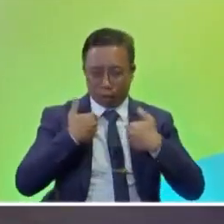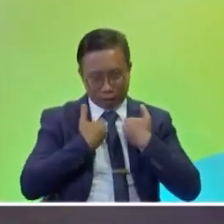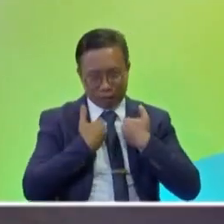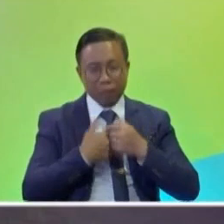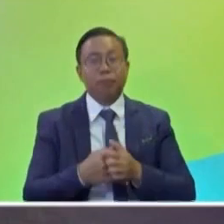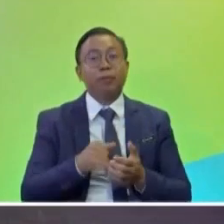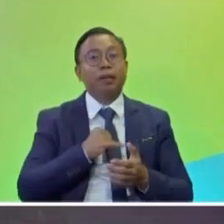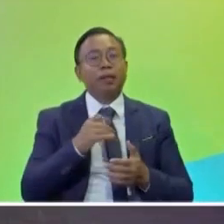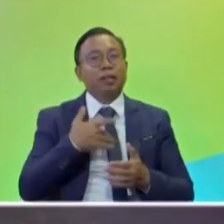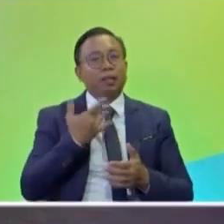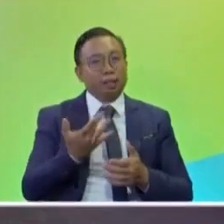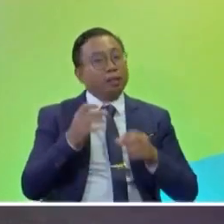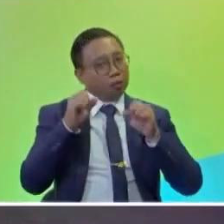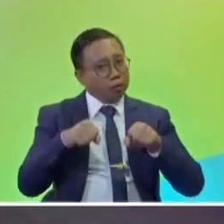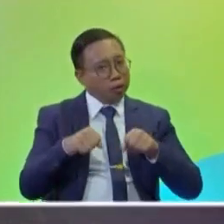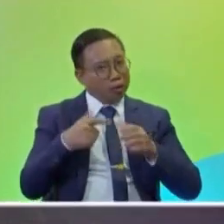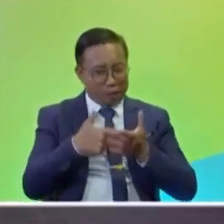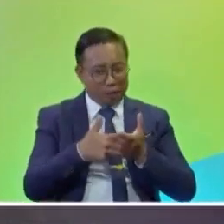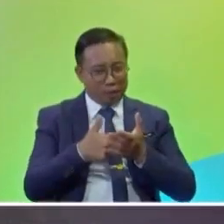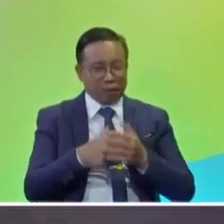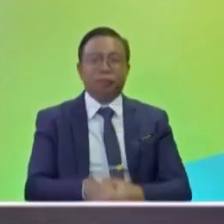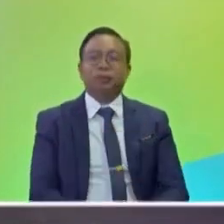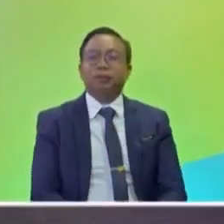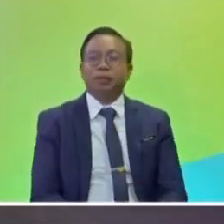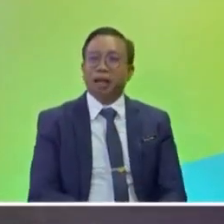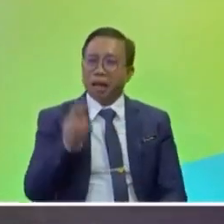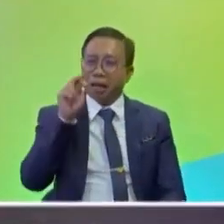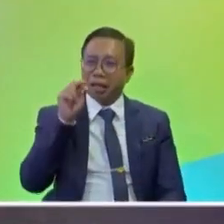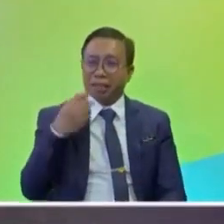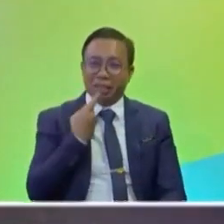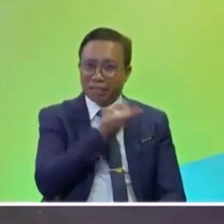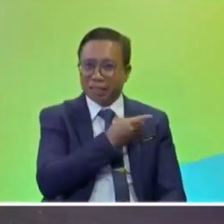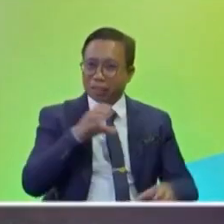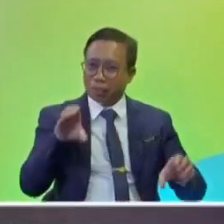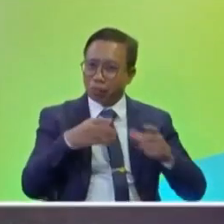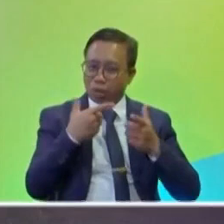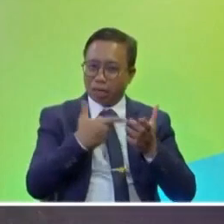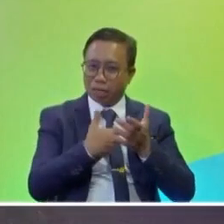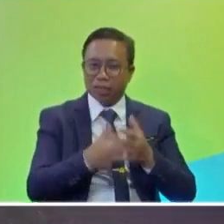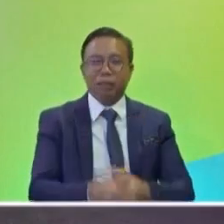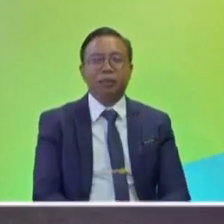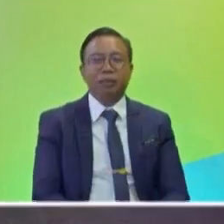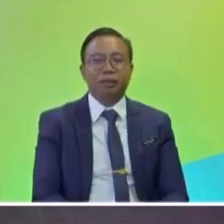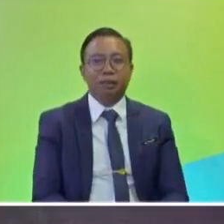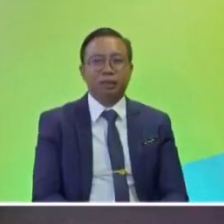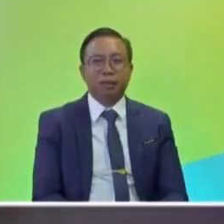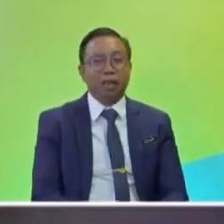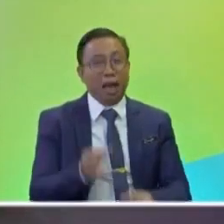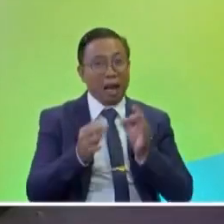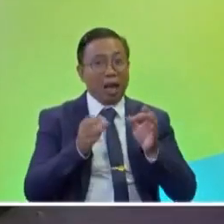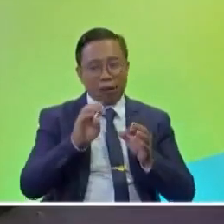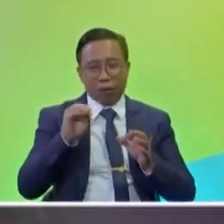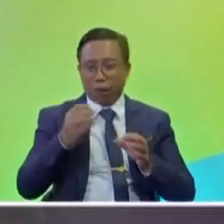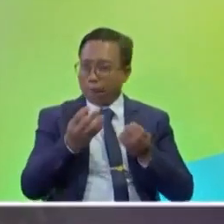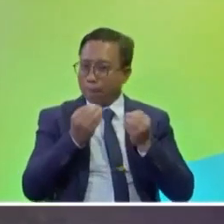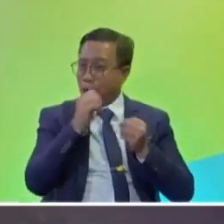Saya rasa boleh lagi 10 lagu dah, cikgu. Nanti kita buat lagi pergerakan lepas ni. Baik. Dan okay. Kalau murid-murid nak